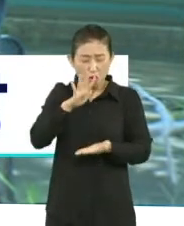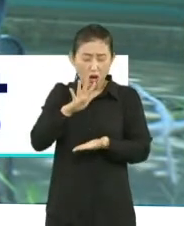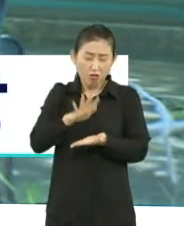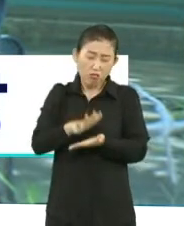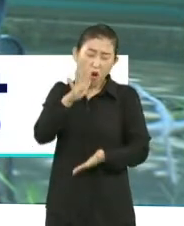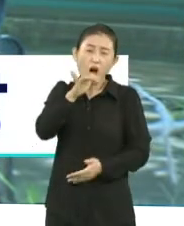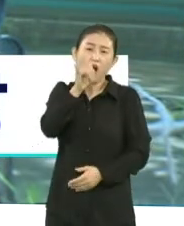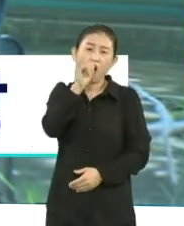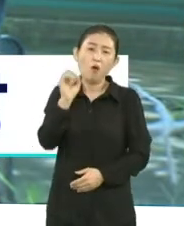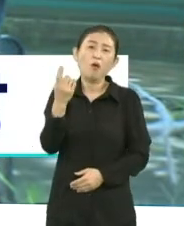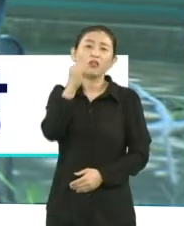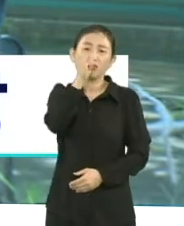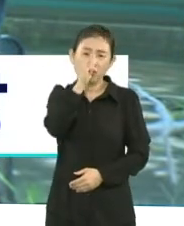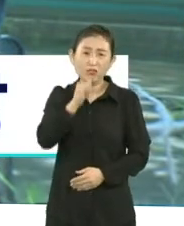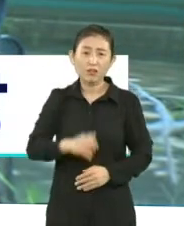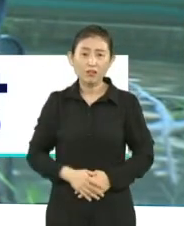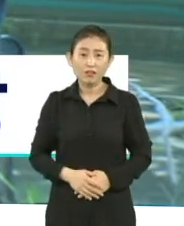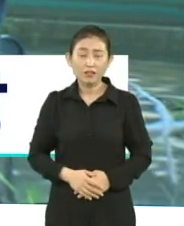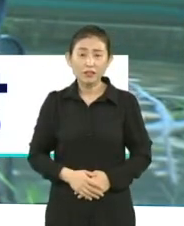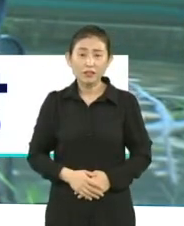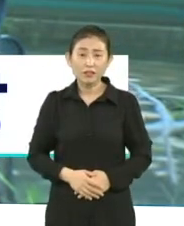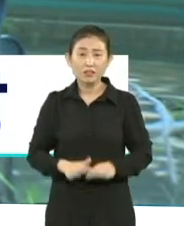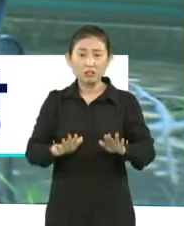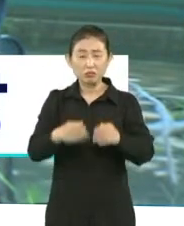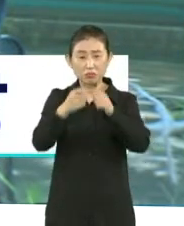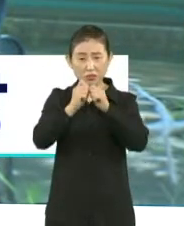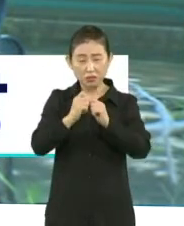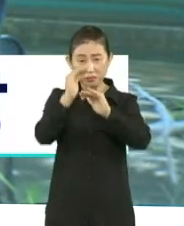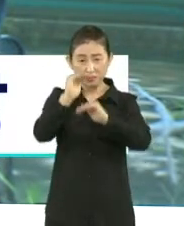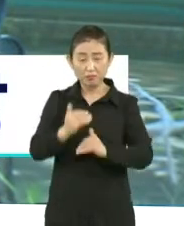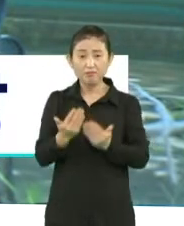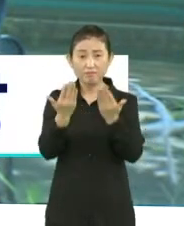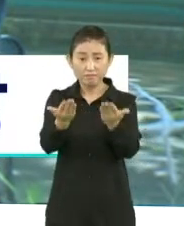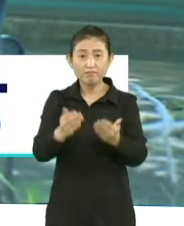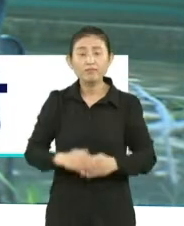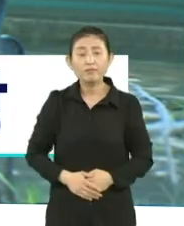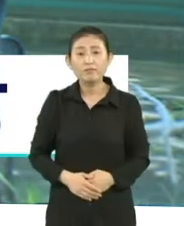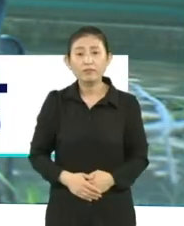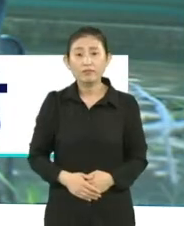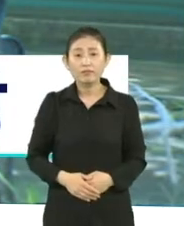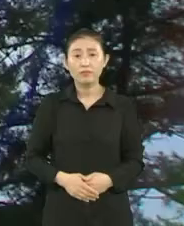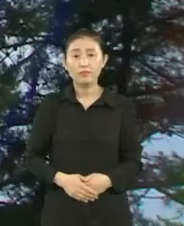수 있다고 합니다 이중 선 객원 의학 전문 기자가 자세히 알려드립니다